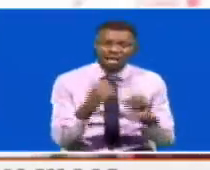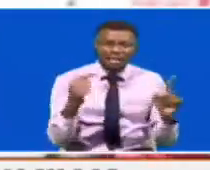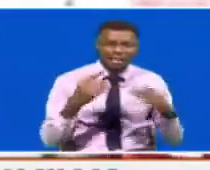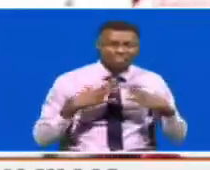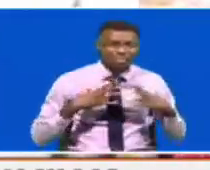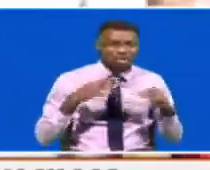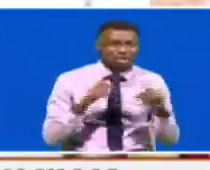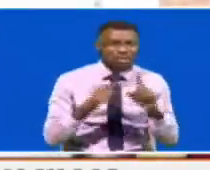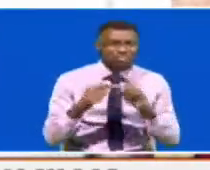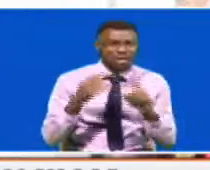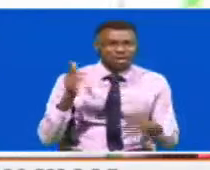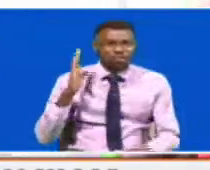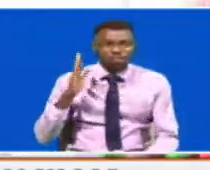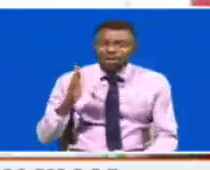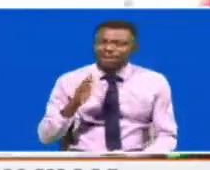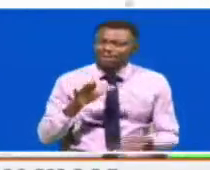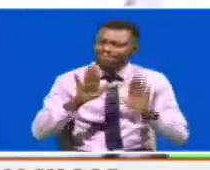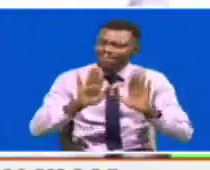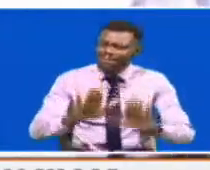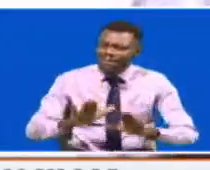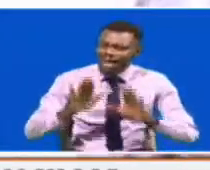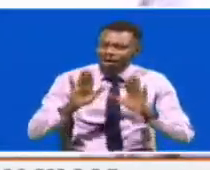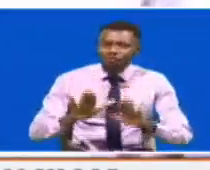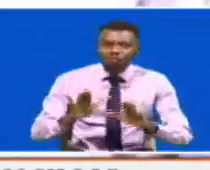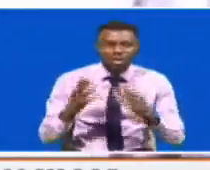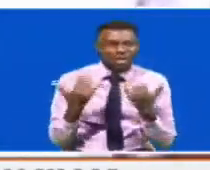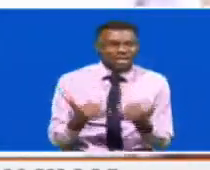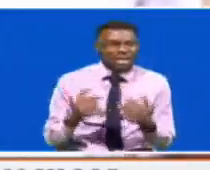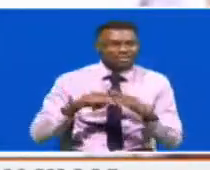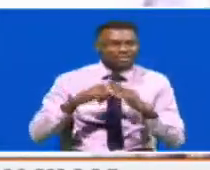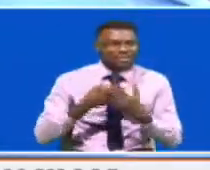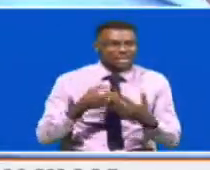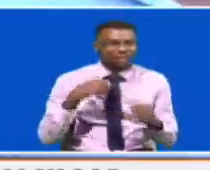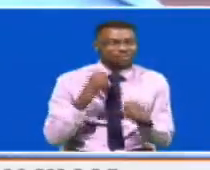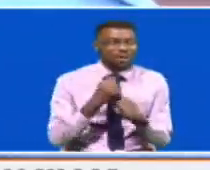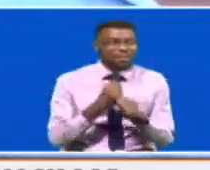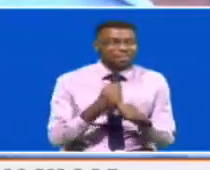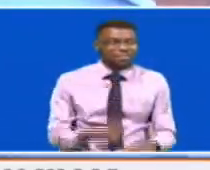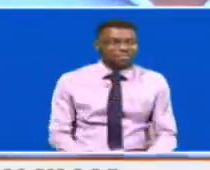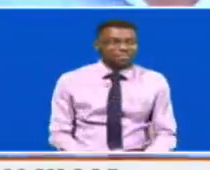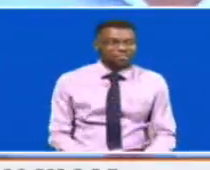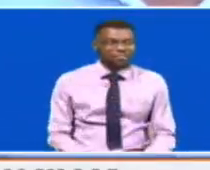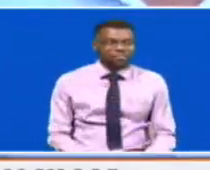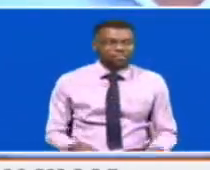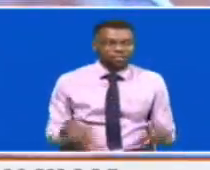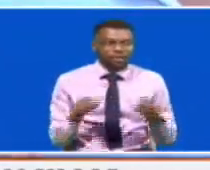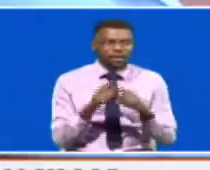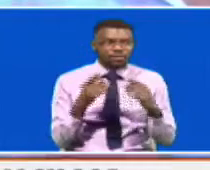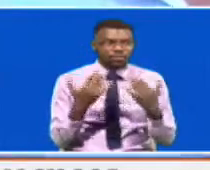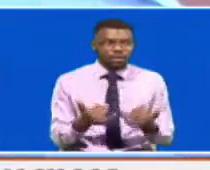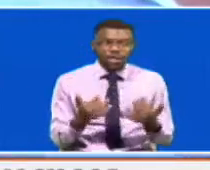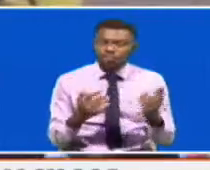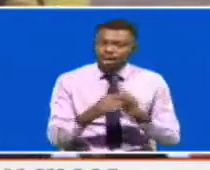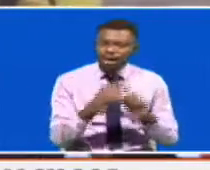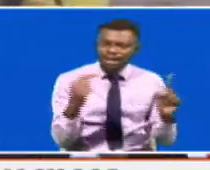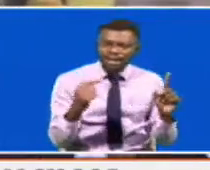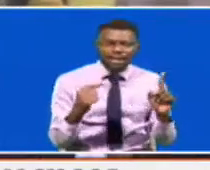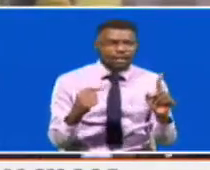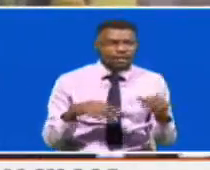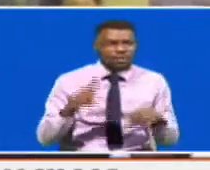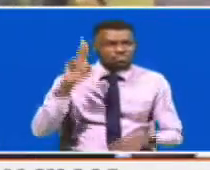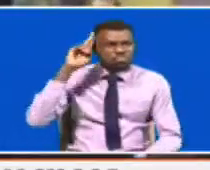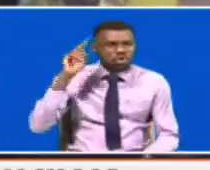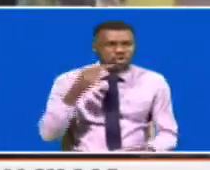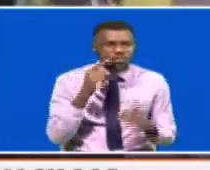West Pokot wachunge sana. Ndio imeanza kitu, tutafanya bado. Kwanza leo tukipata wezi kama au nikuliwa direct.